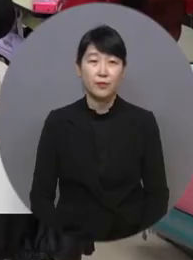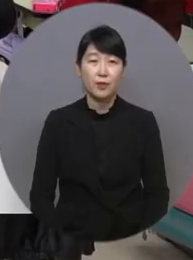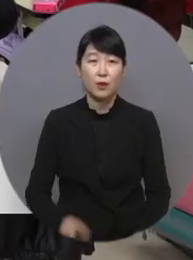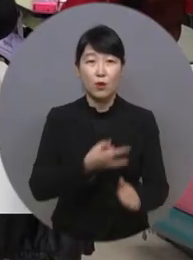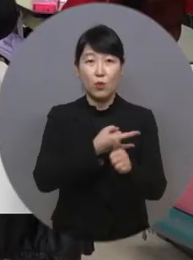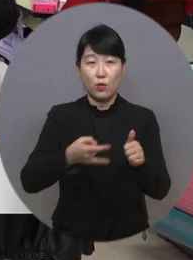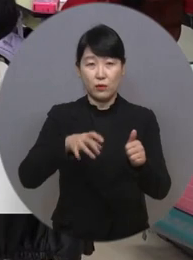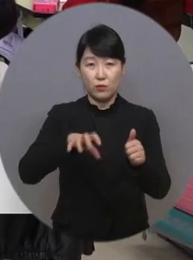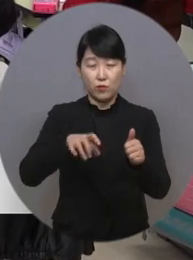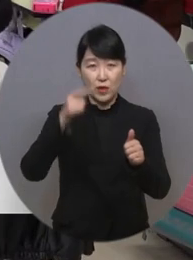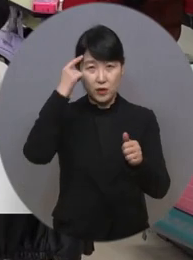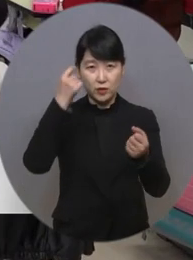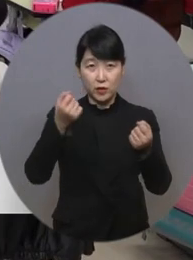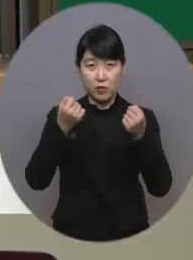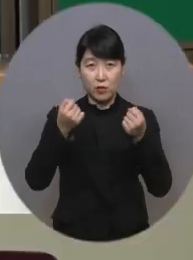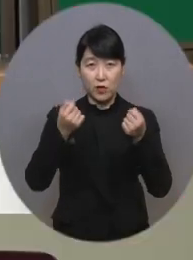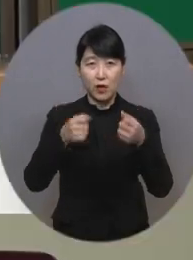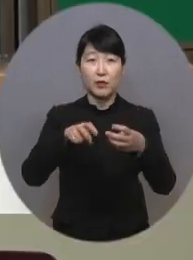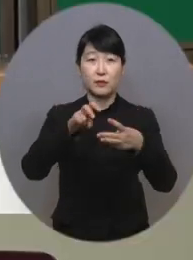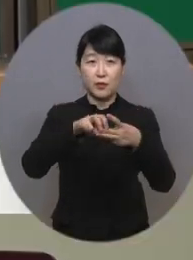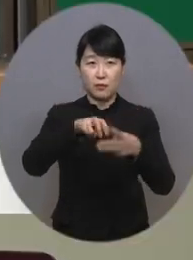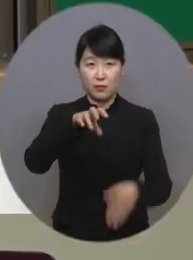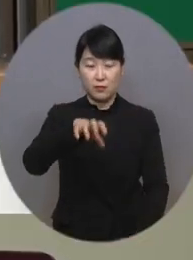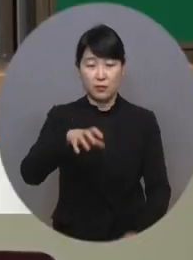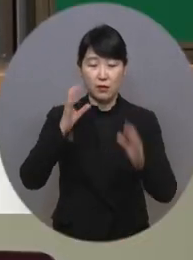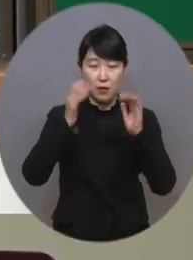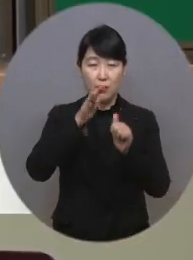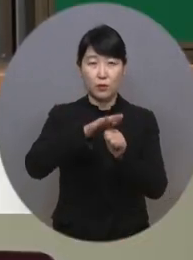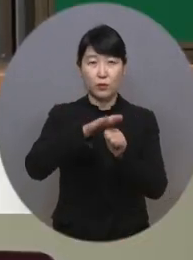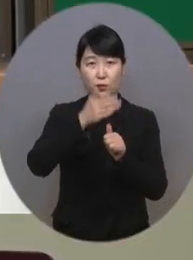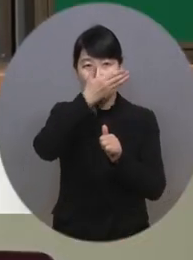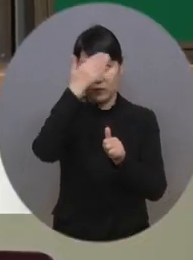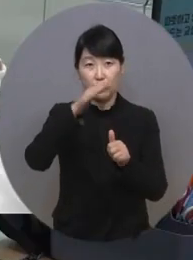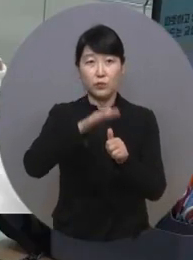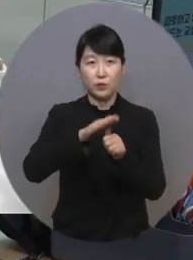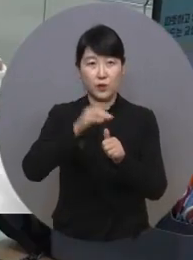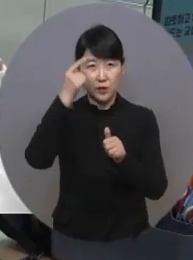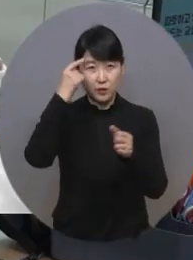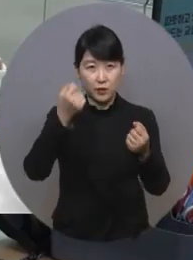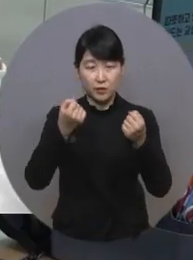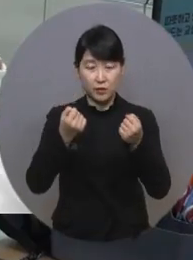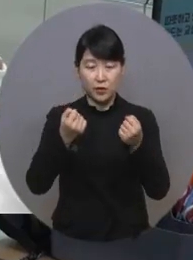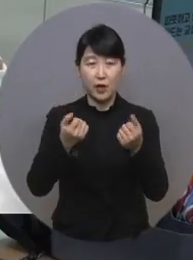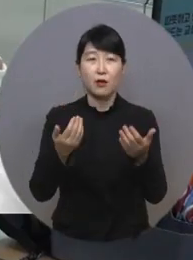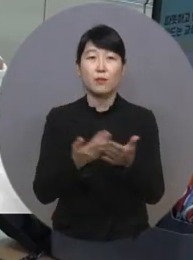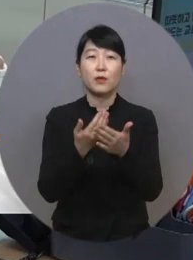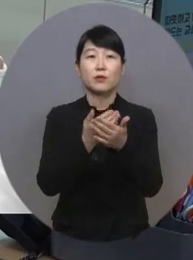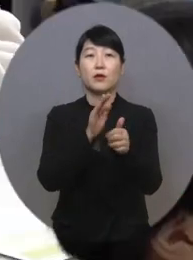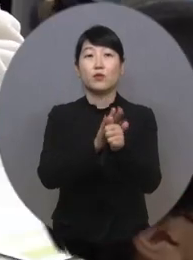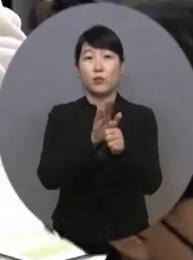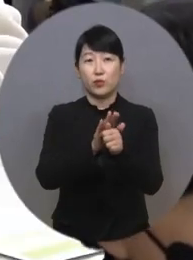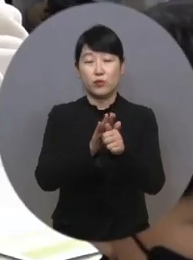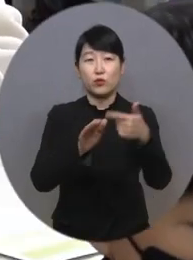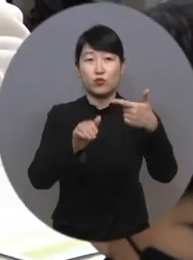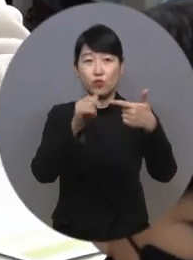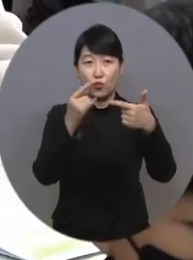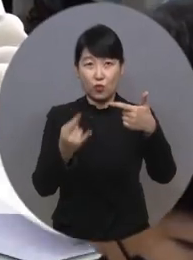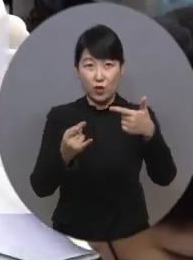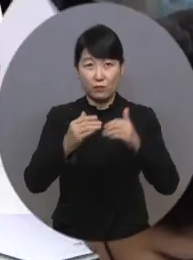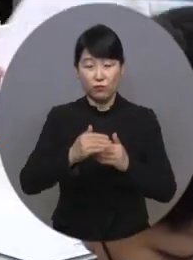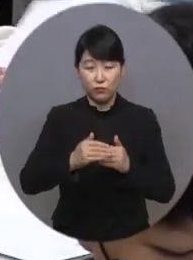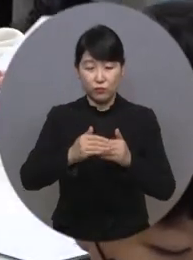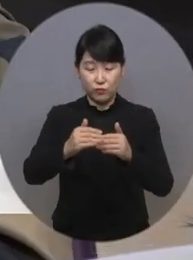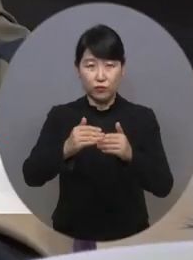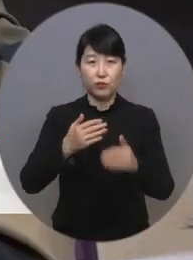횡성군 정신건강복지센터에서 아동청소년 정신건강 증진 사업의 일환으로 총 6회 과정으로 진행한